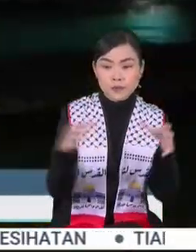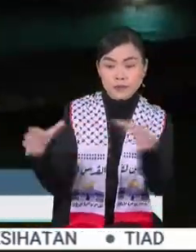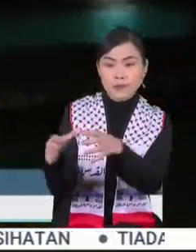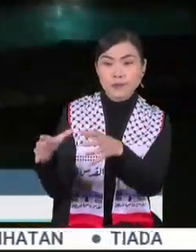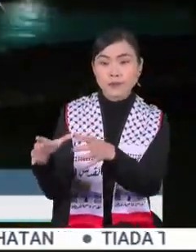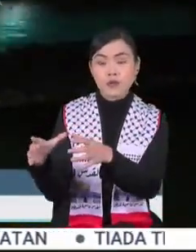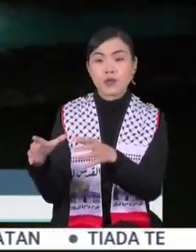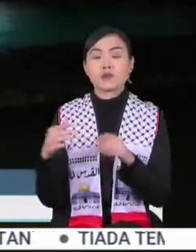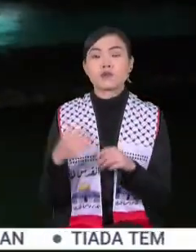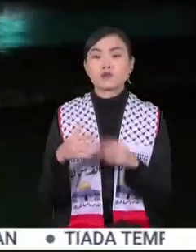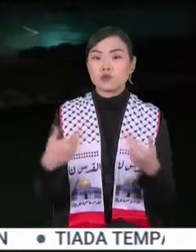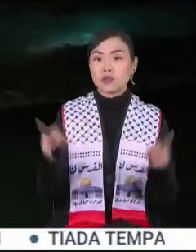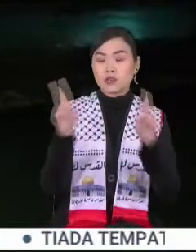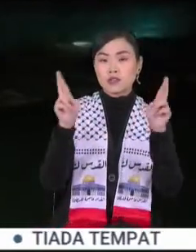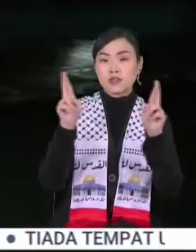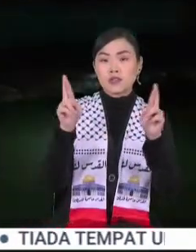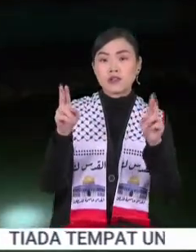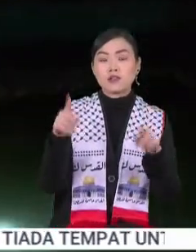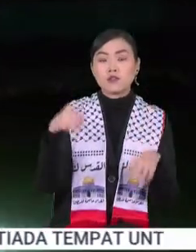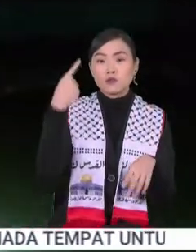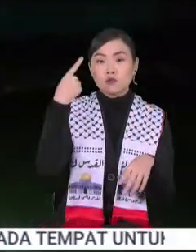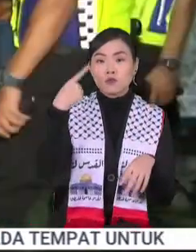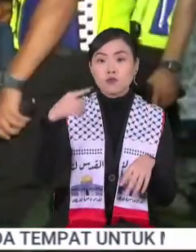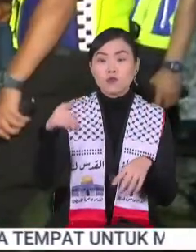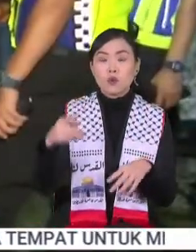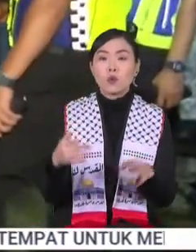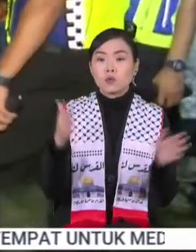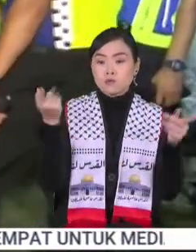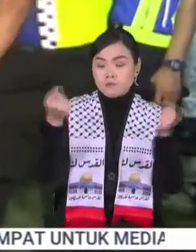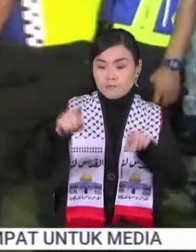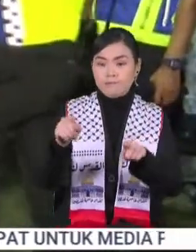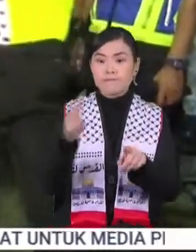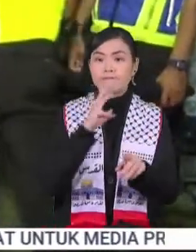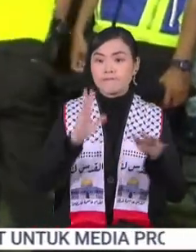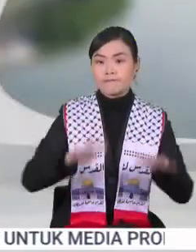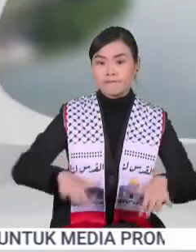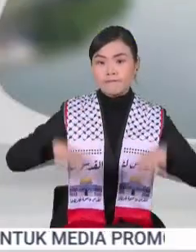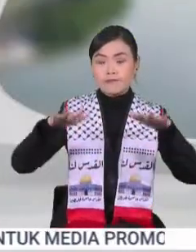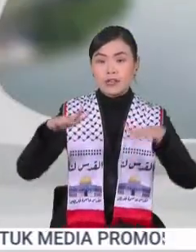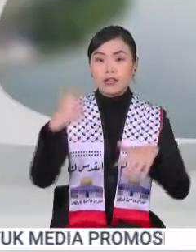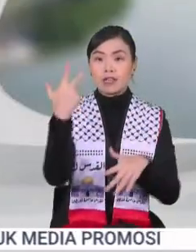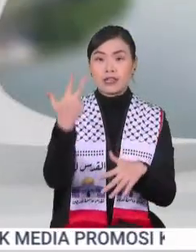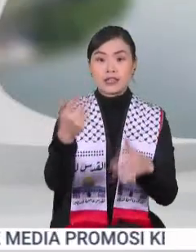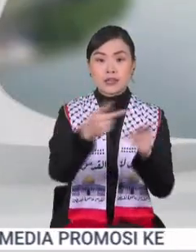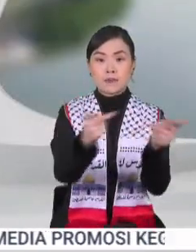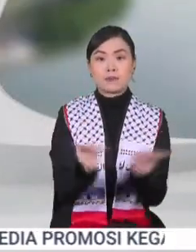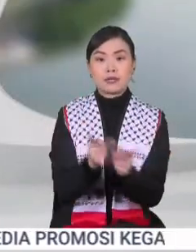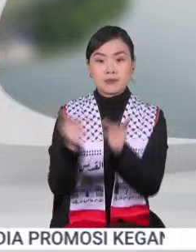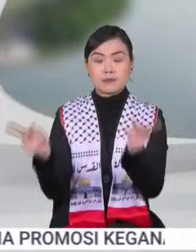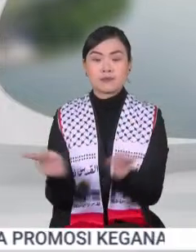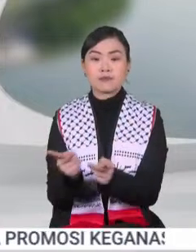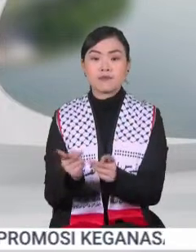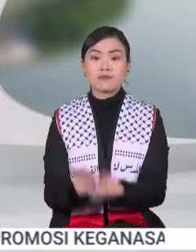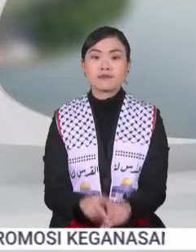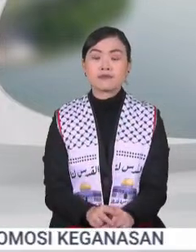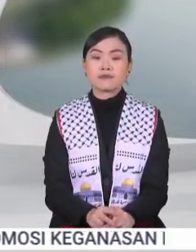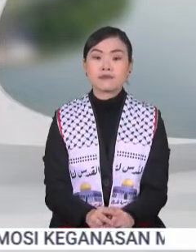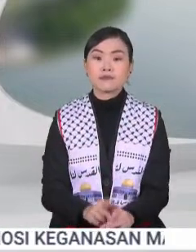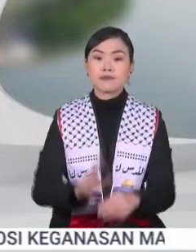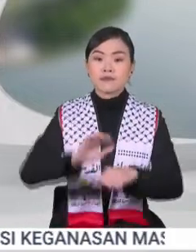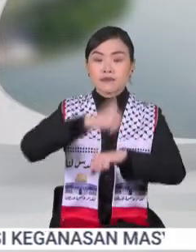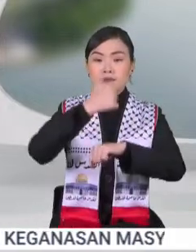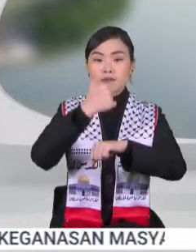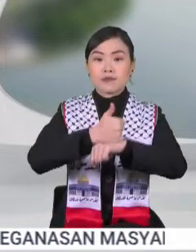tempoh fenomena air laut pasang besar yang dibahagikan tiga sektor pemasangan sistem